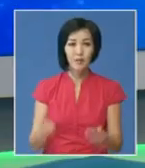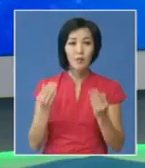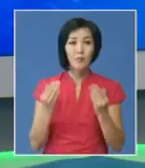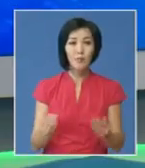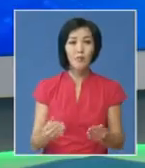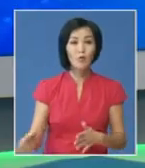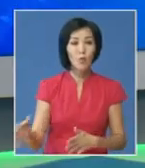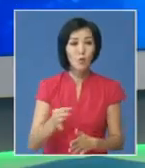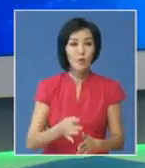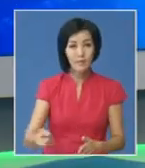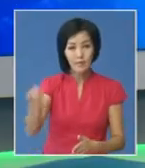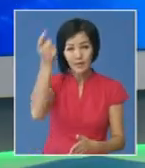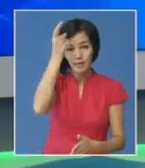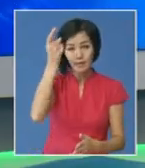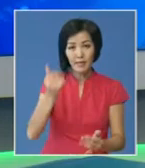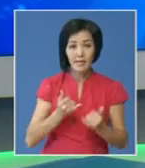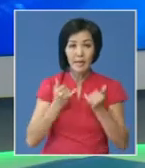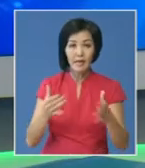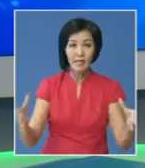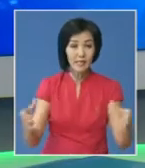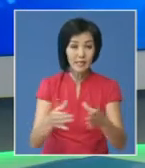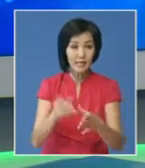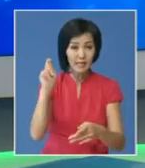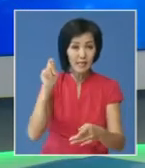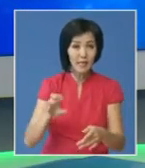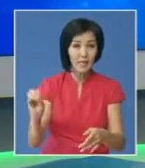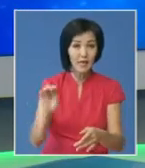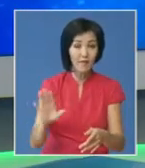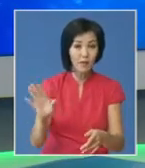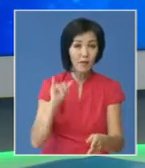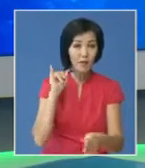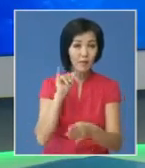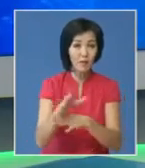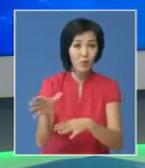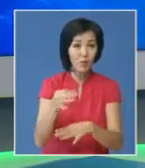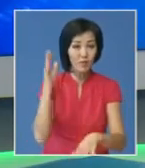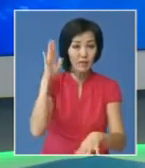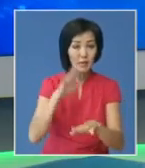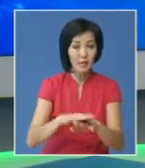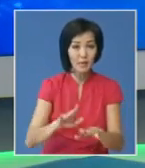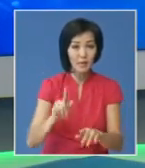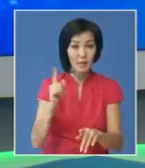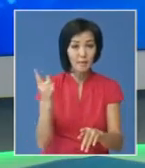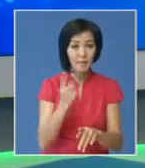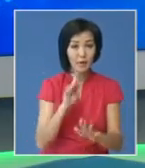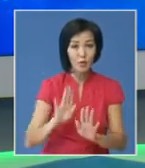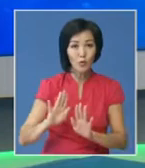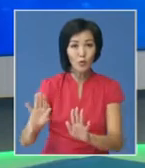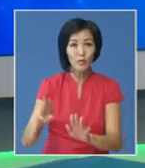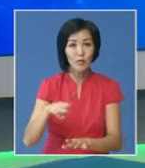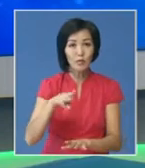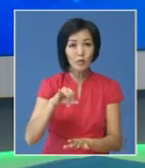Сонымен қатар бүгін облысымызға Германиядан да арнайы делегация келді. Еуропалық меймандарды облыс әкімінің бірінші орынбасары Ләззат Тұрлашев